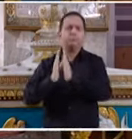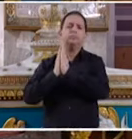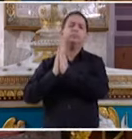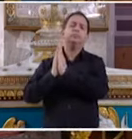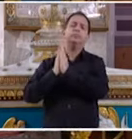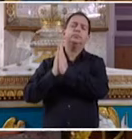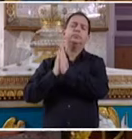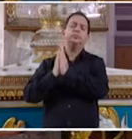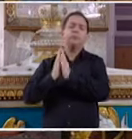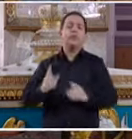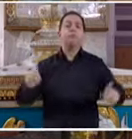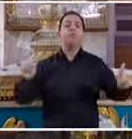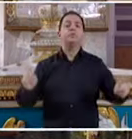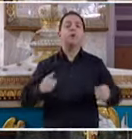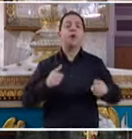δεηθμόμεν.